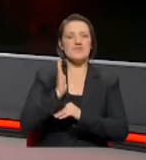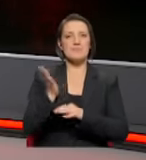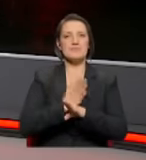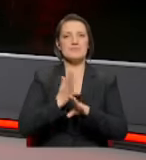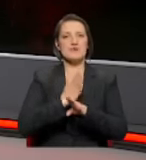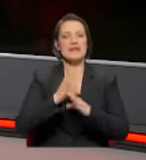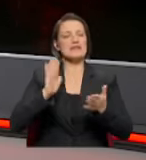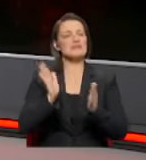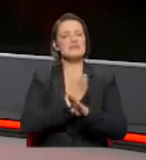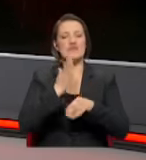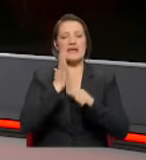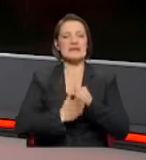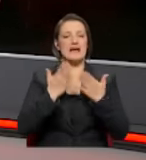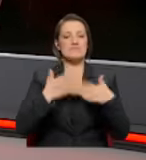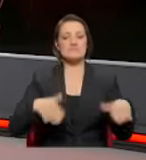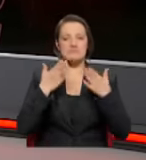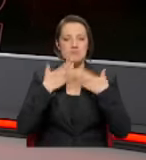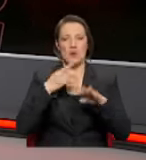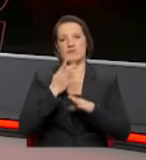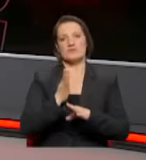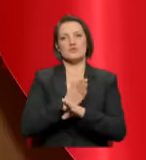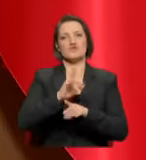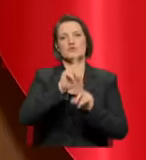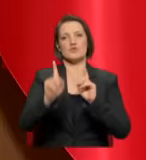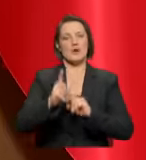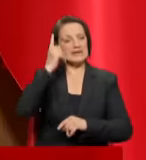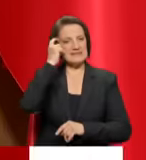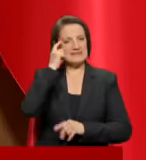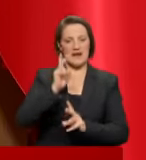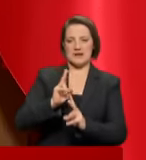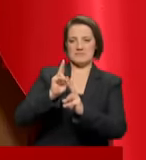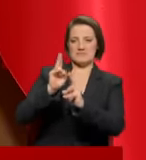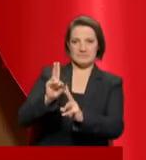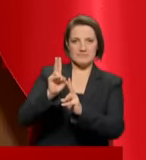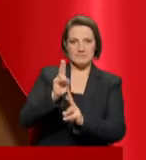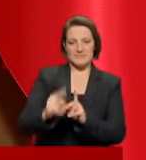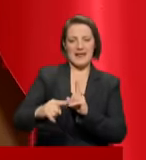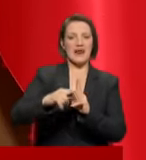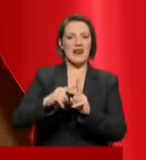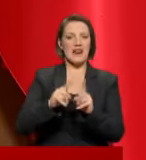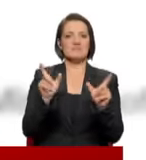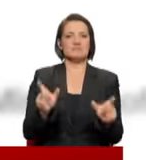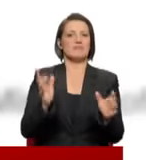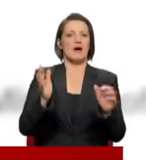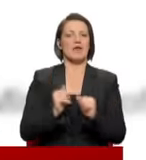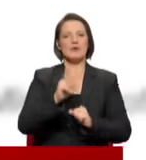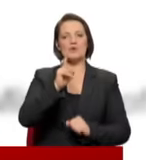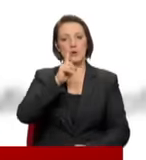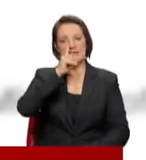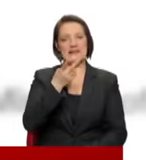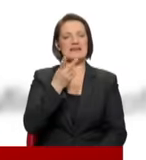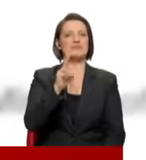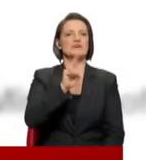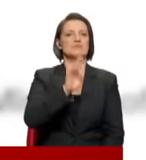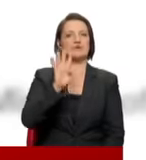İthalatta neden kısıtlama yok diye soruyor. İsrail'e yönelik ilave tedbirler aldık. 9